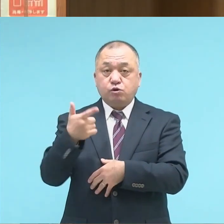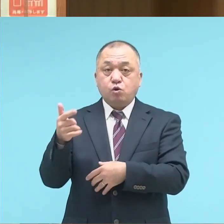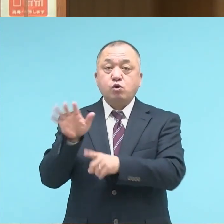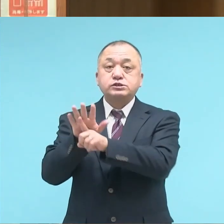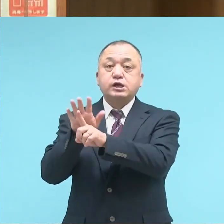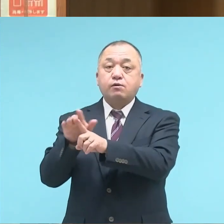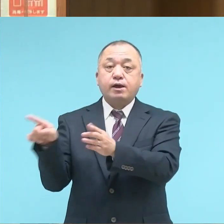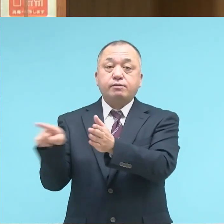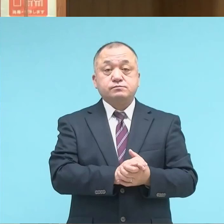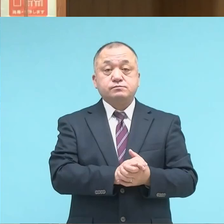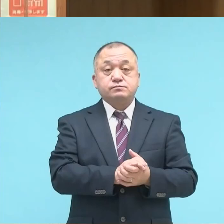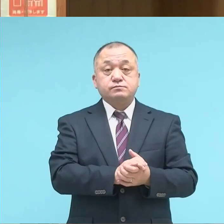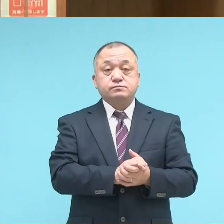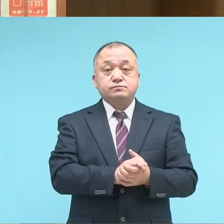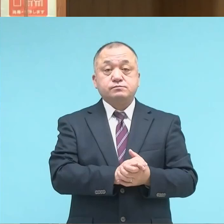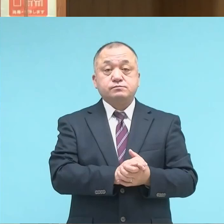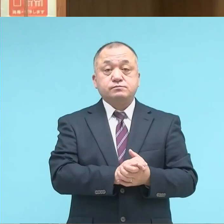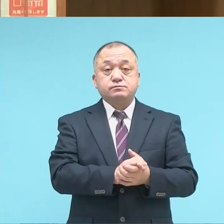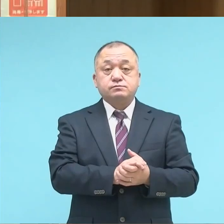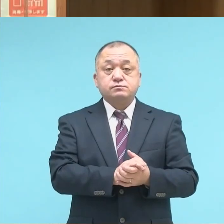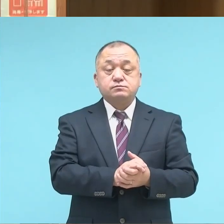して、